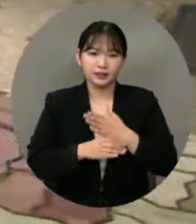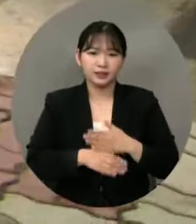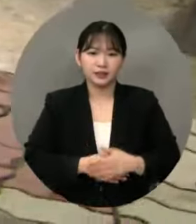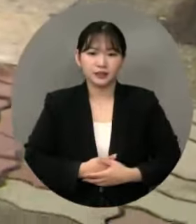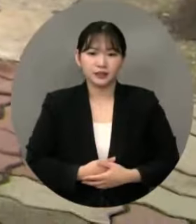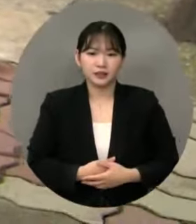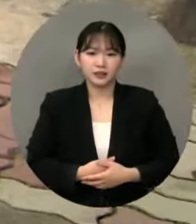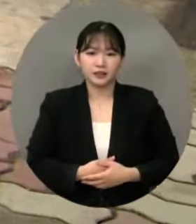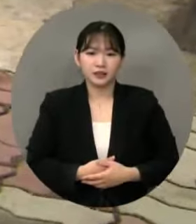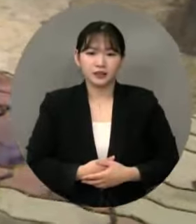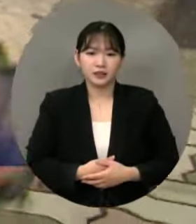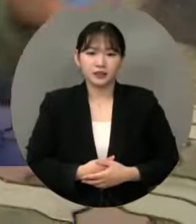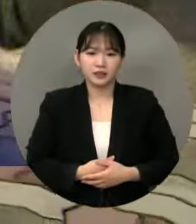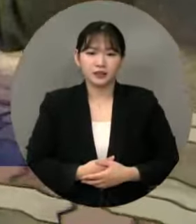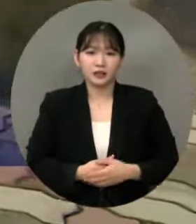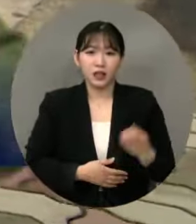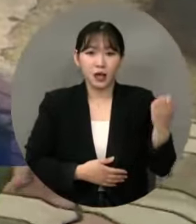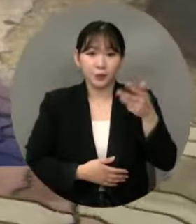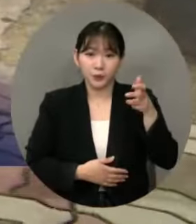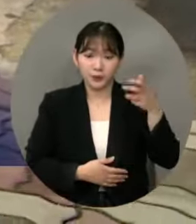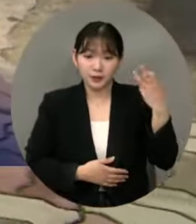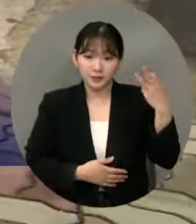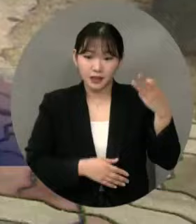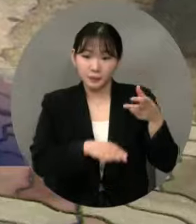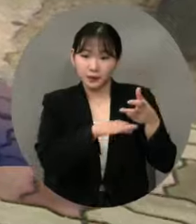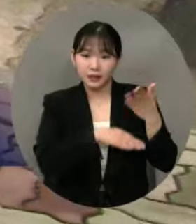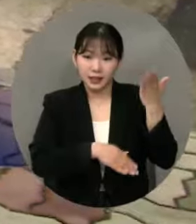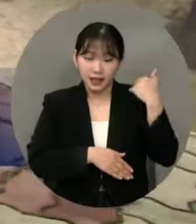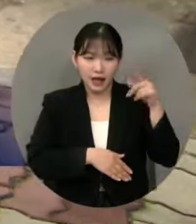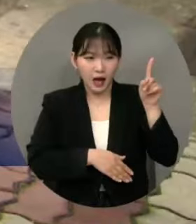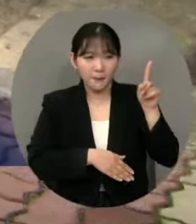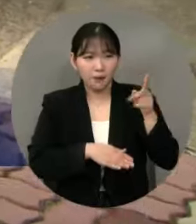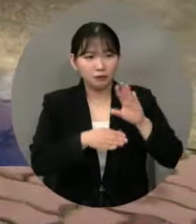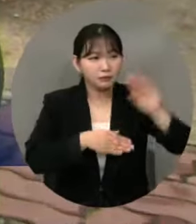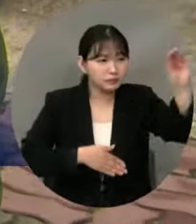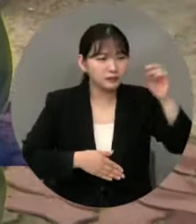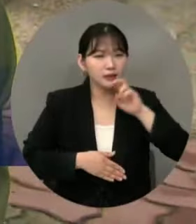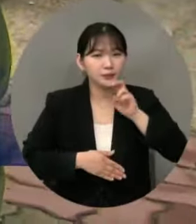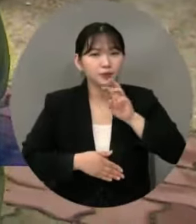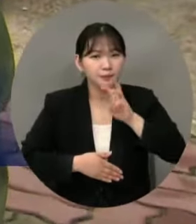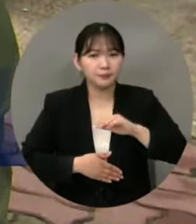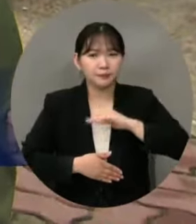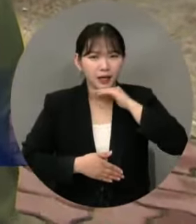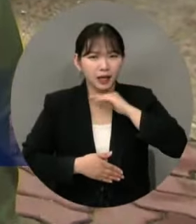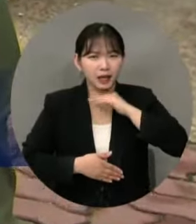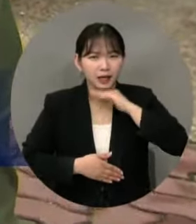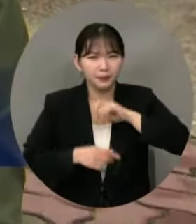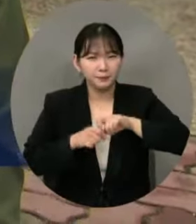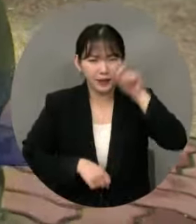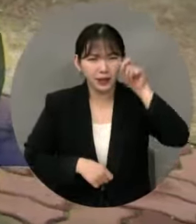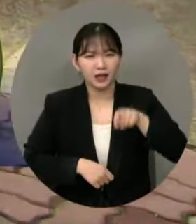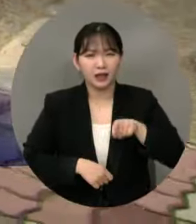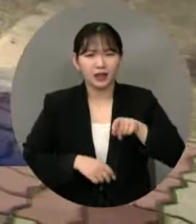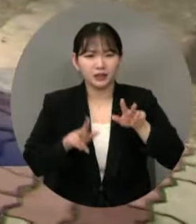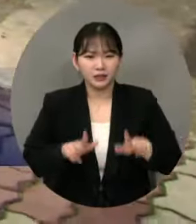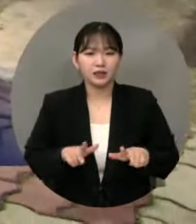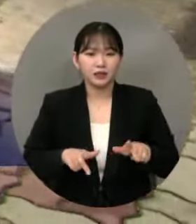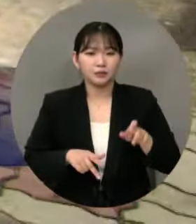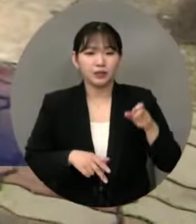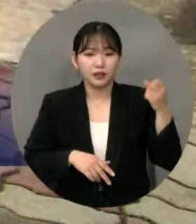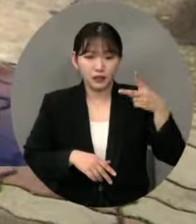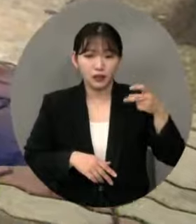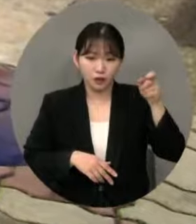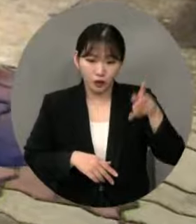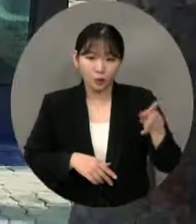있어요. 13번 같은 경우는 예전에 한번 놓치면 20분, 30분 기다려야 되거든요. 근데 지금은 자주 오니까 그거는